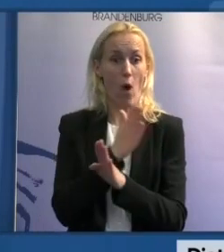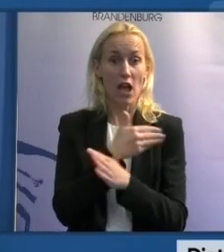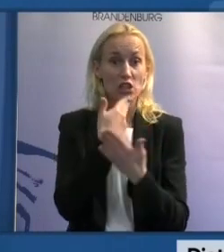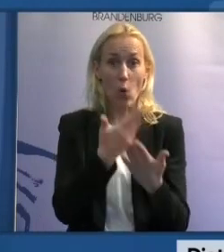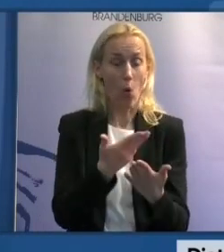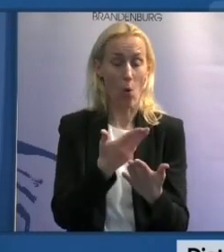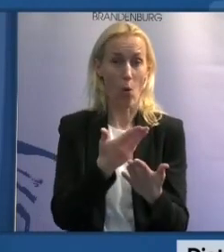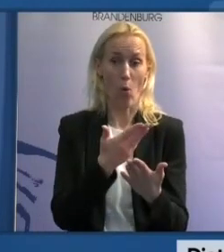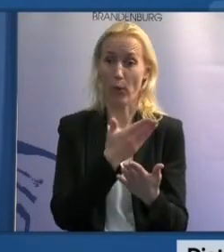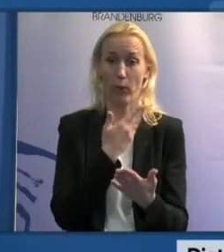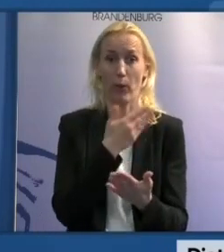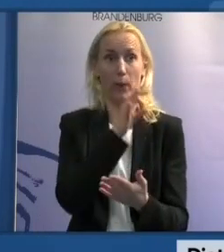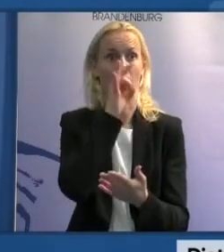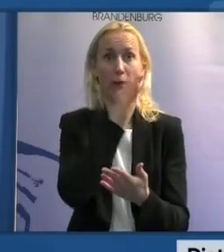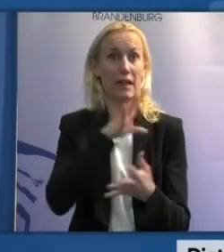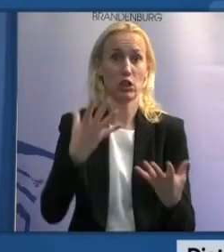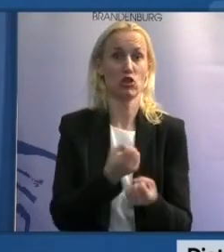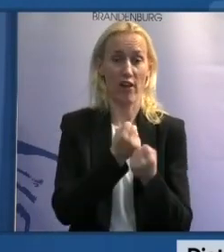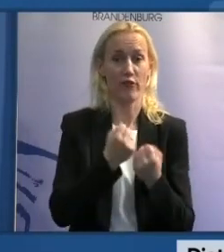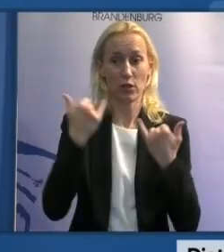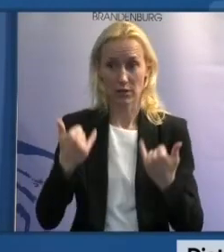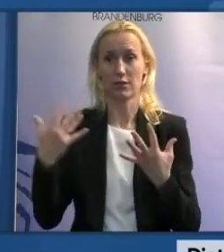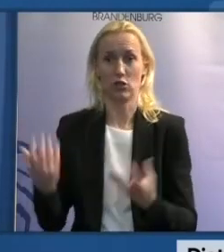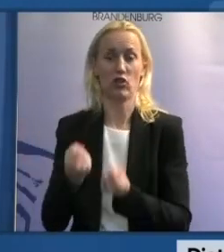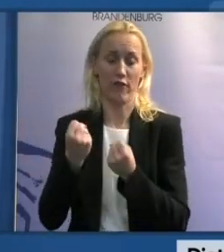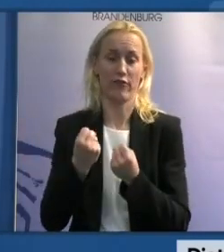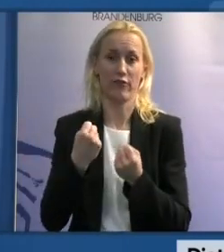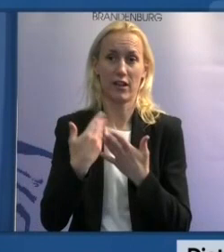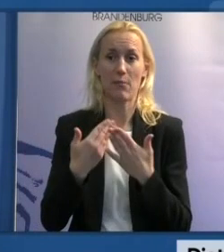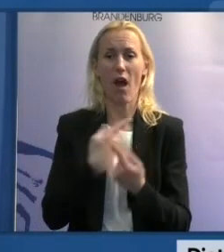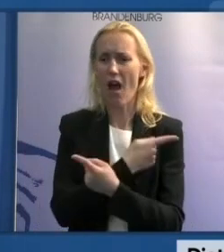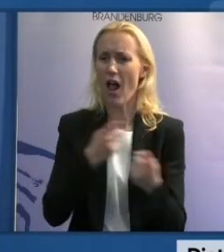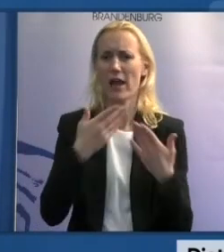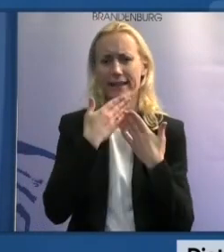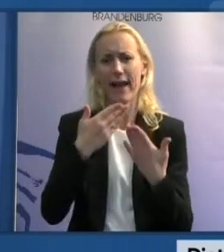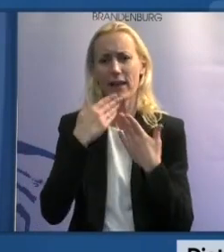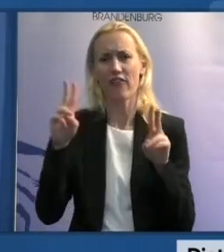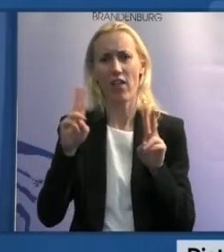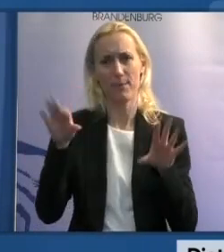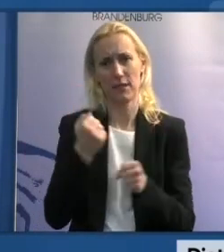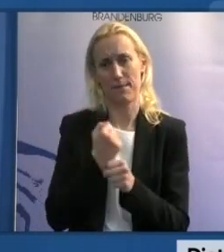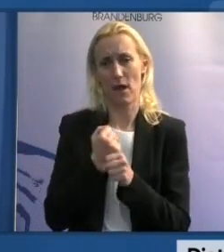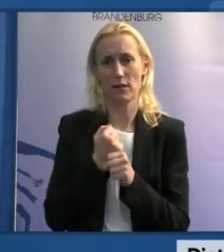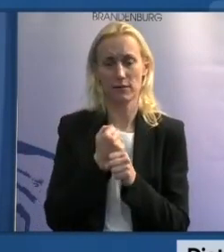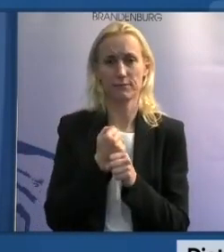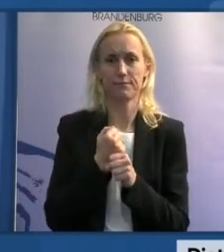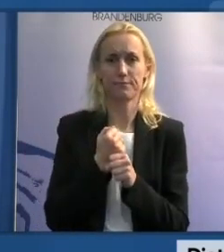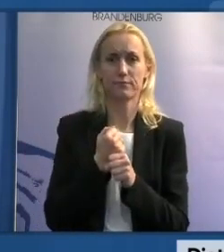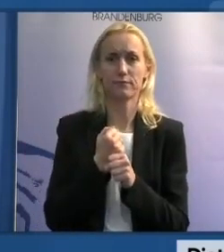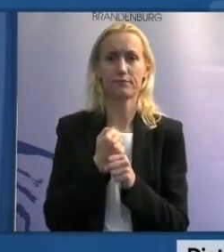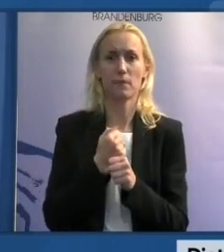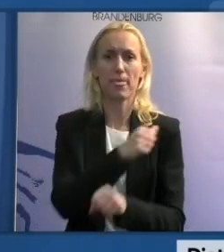Art und Weise fast noch nie erreicht haben. Und da möchte ich mich auch hier bei allen bedanken, die dazu beigetragen haben. Wir haben mit